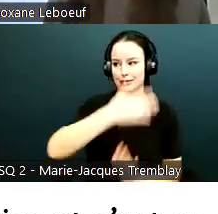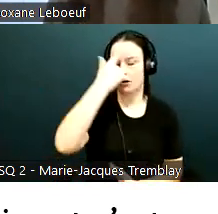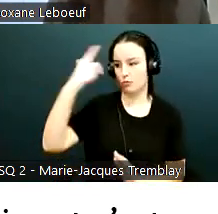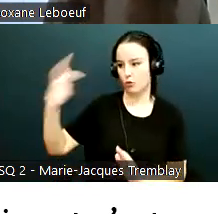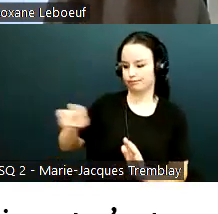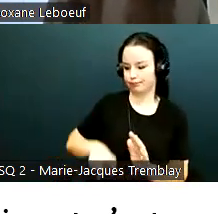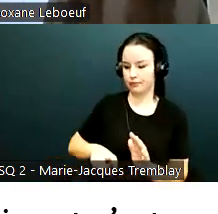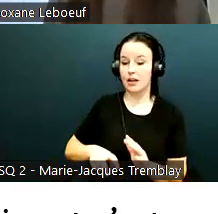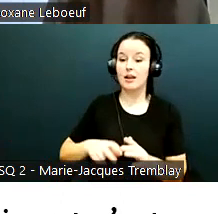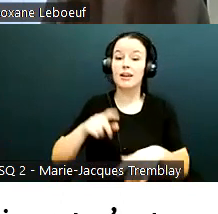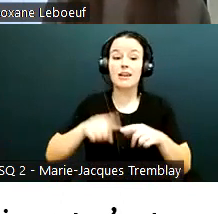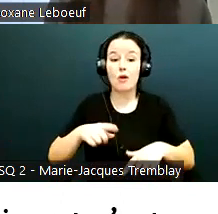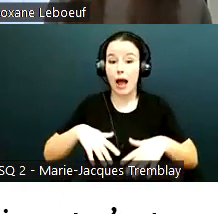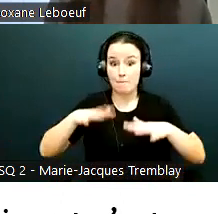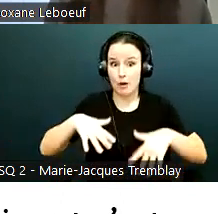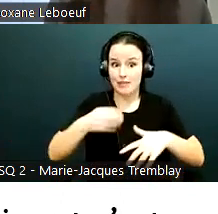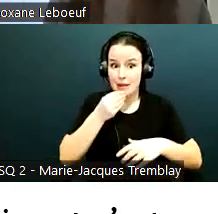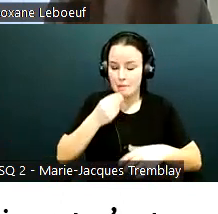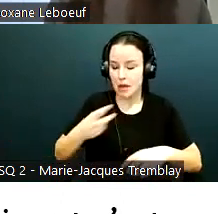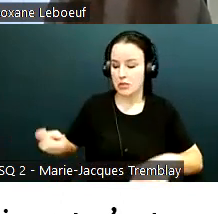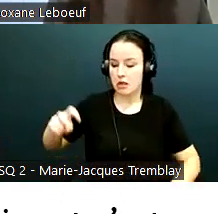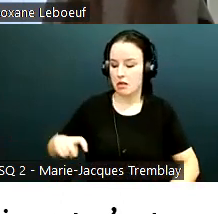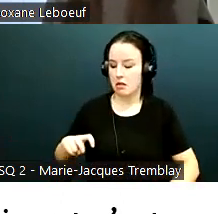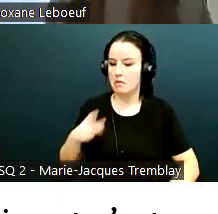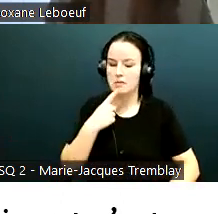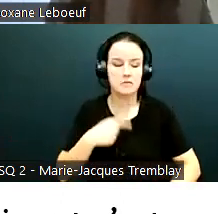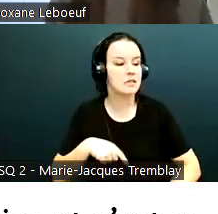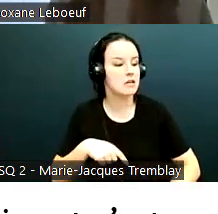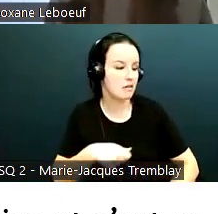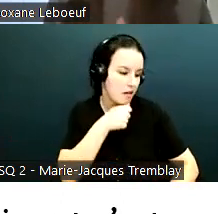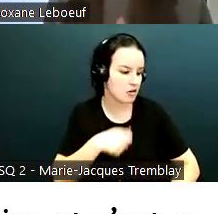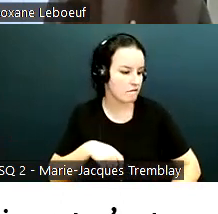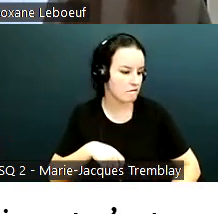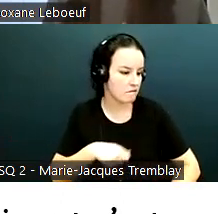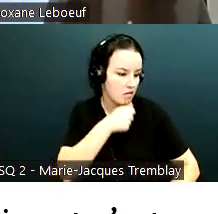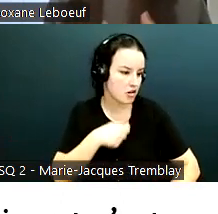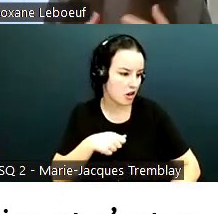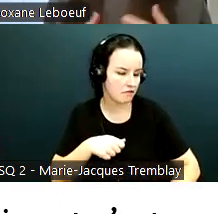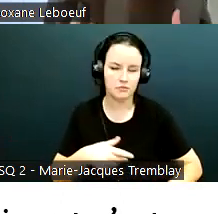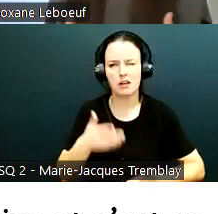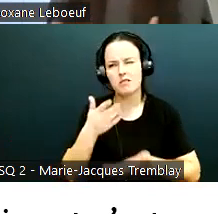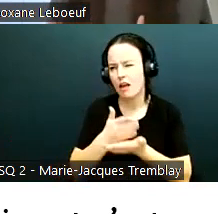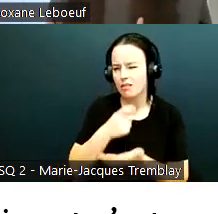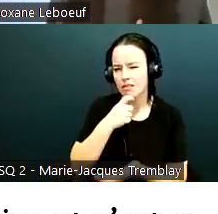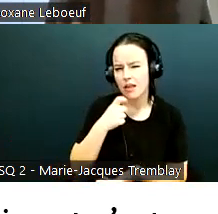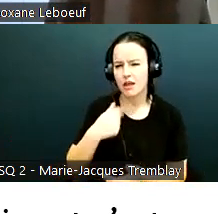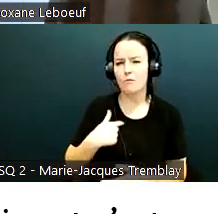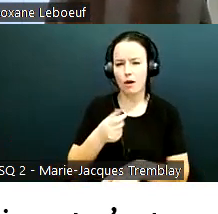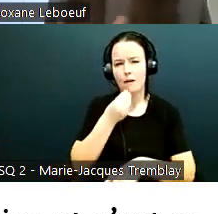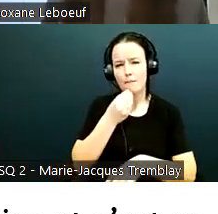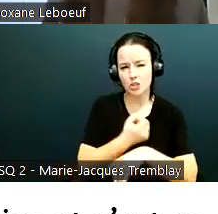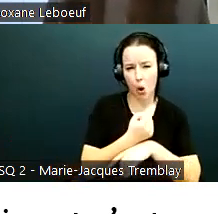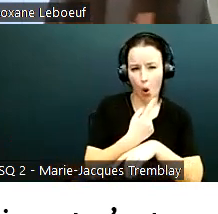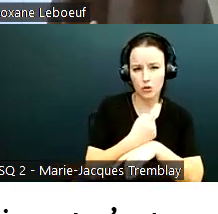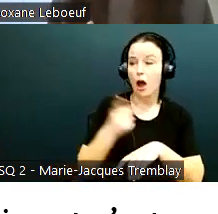avoir fini de manger, qu'elle arrive, elle vient se placer à côté de moi, puis elle me dit, t'es-tu à veille de finir? C'est tannant, ça. Puis tu sais, moi, je mange à 11 h, elle